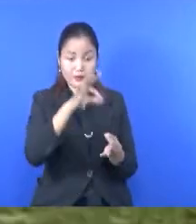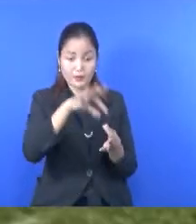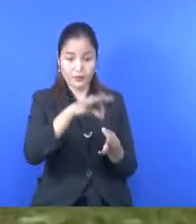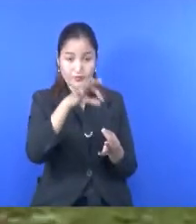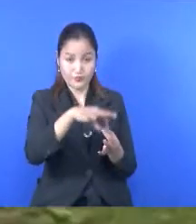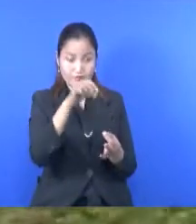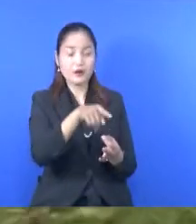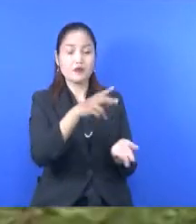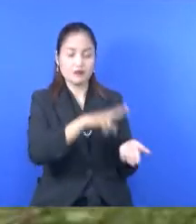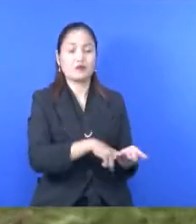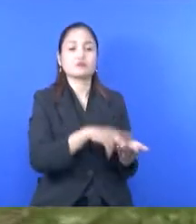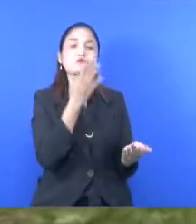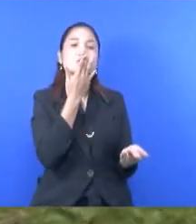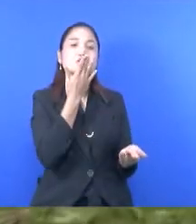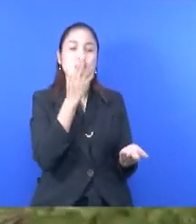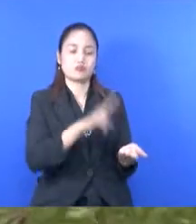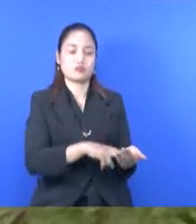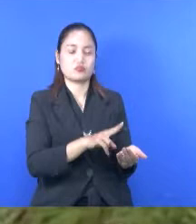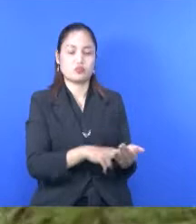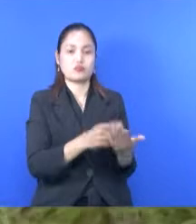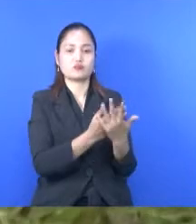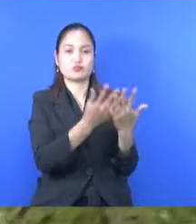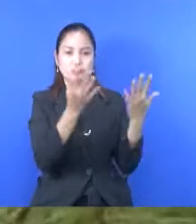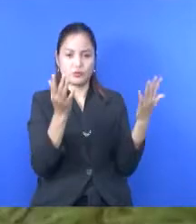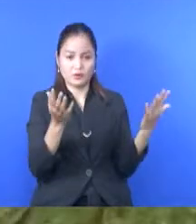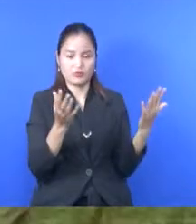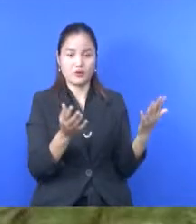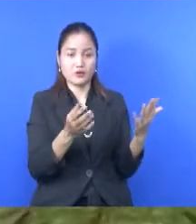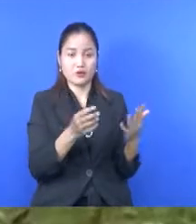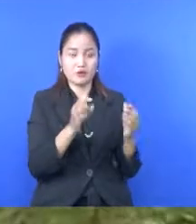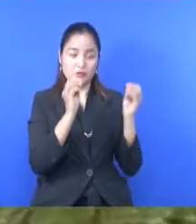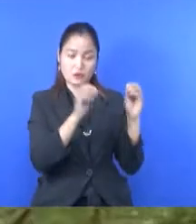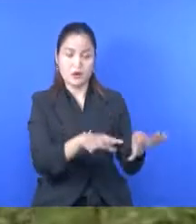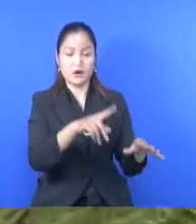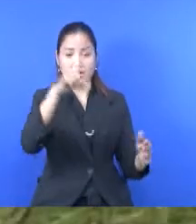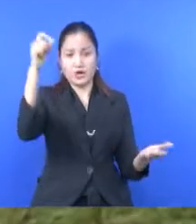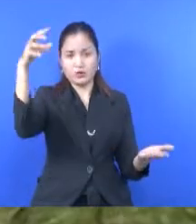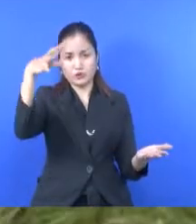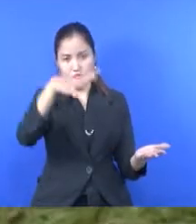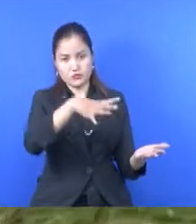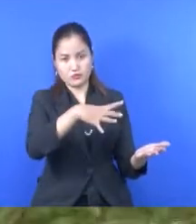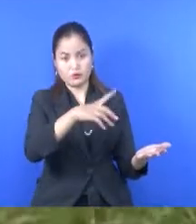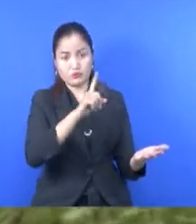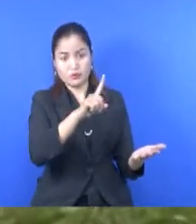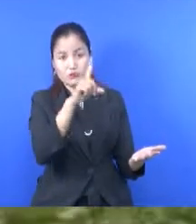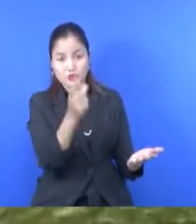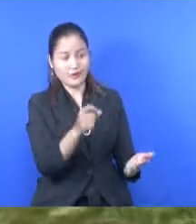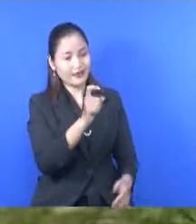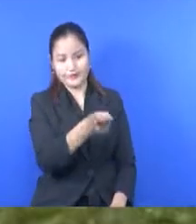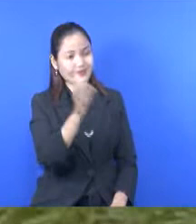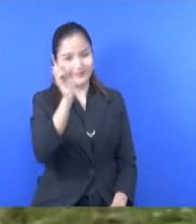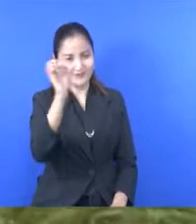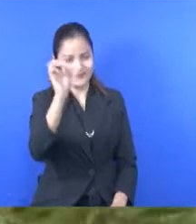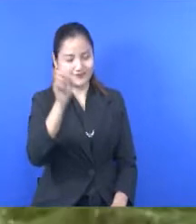កទឹកបានច្រើន អូអូ អញ្ចឹងយើងទុកហាលថ្ងៃមួយខែក៏អត់ងាប់ដែរហ្នឹង អូអាហ្នឹងចំពោះអាព ូ